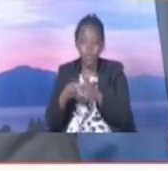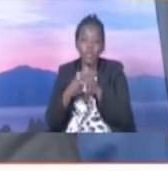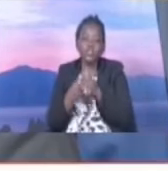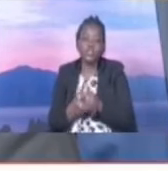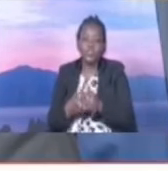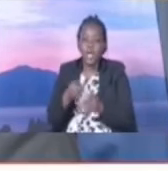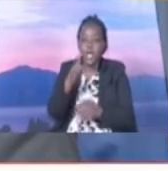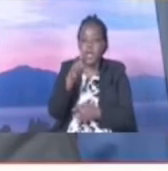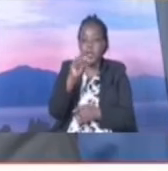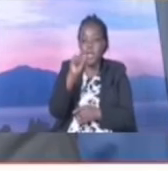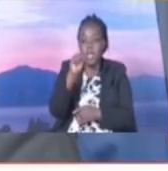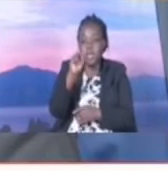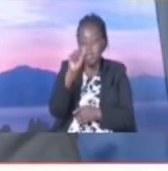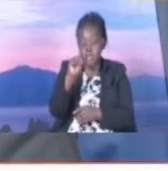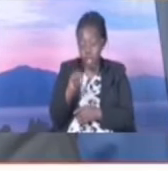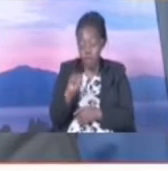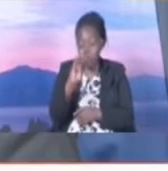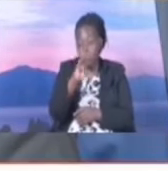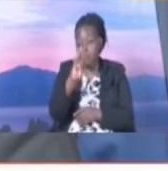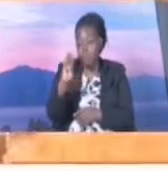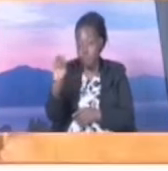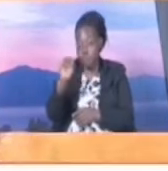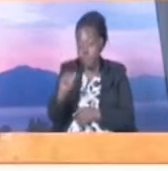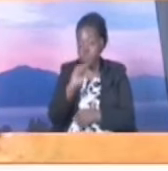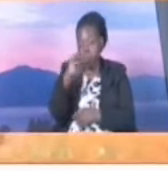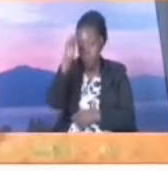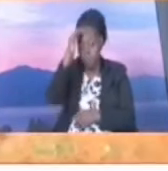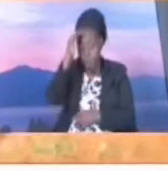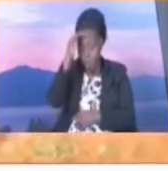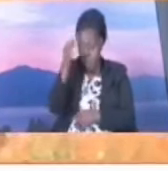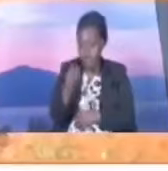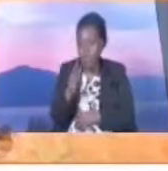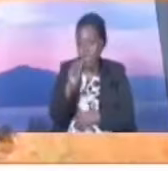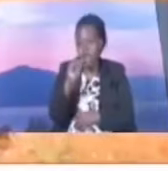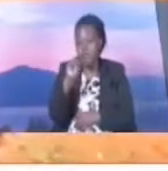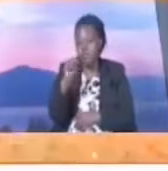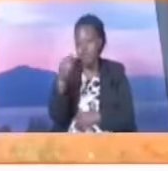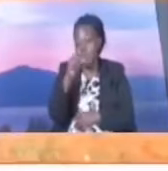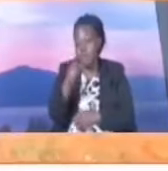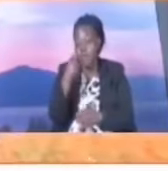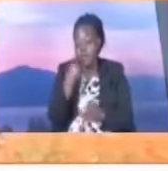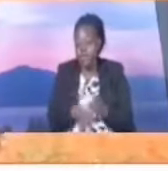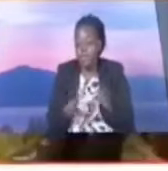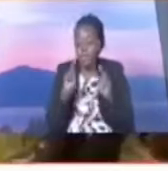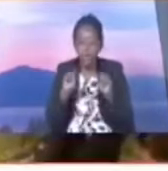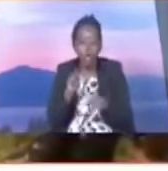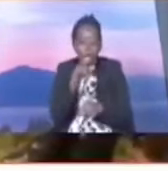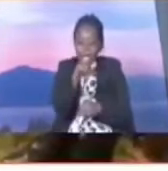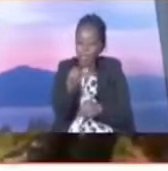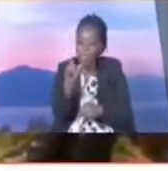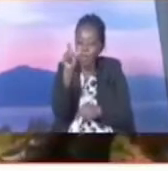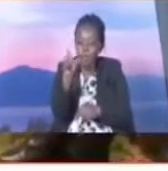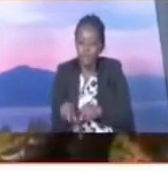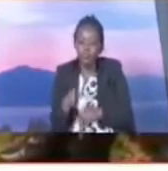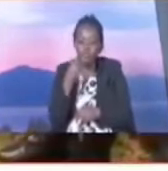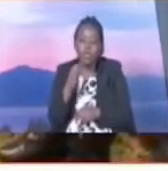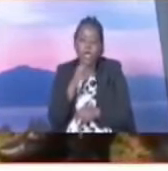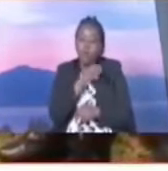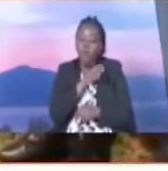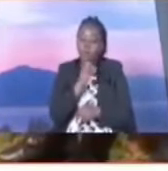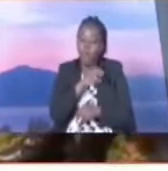Daniel Bosa. Omwogezi wa poliisi mu bendobendo lya Katonga Kalim Majid ategeeza ng'ewatannabaawo omuntu yenna eyazze okwekubira